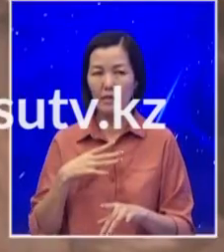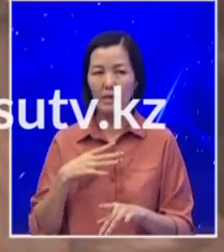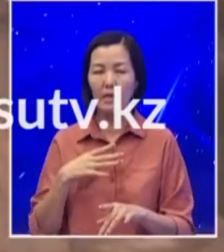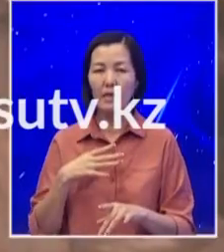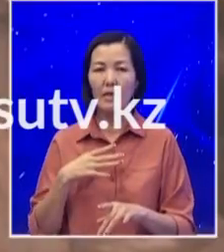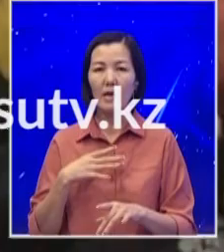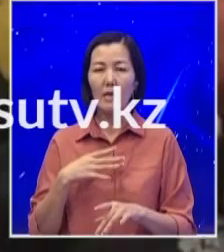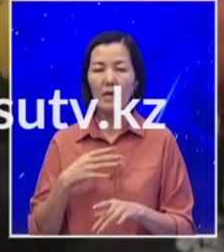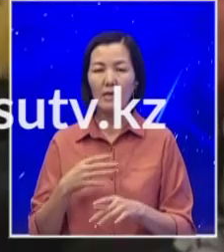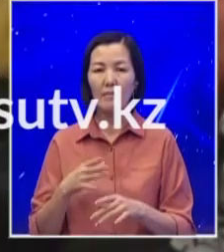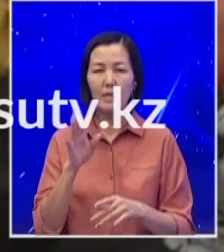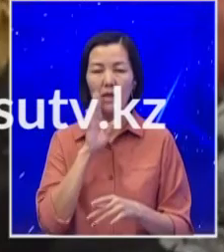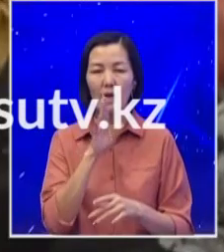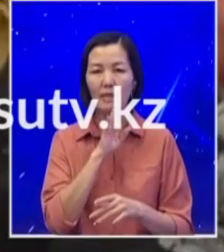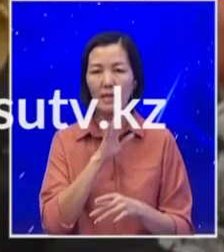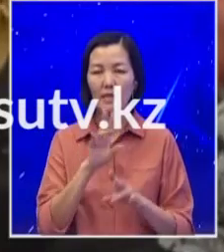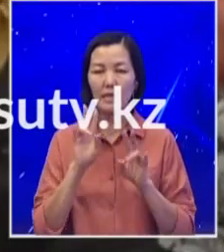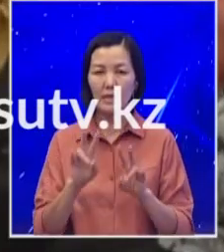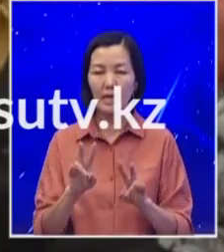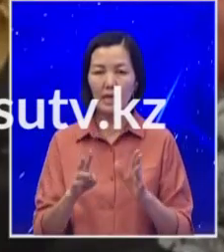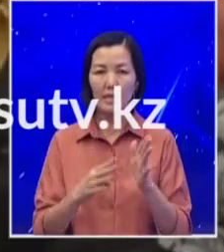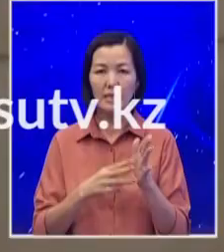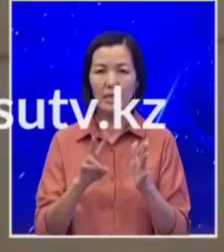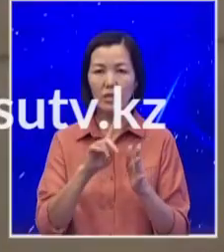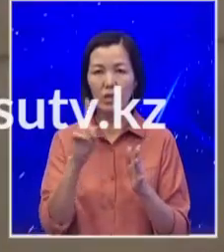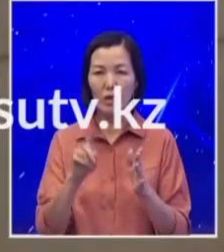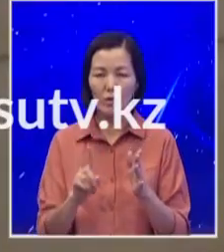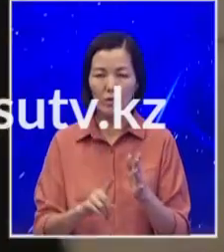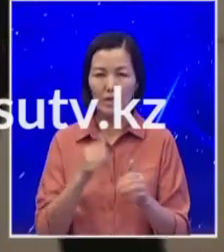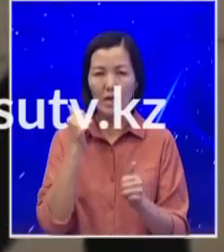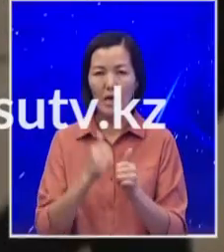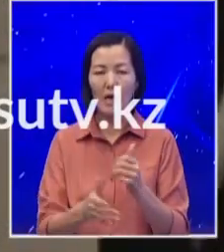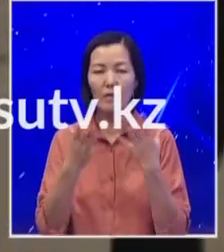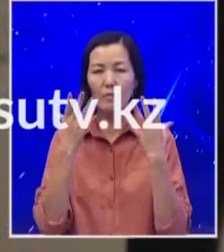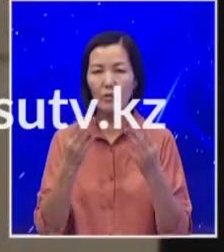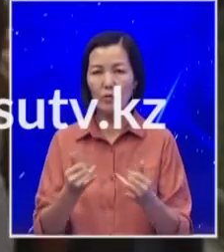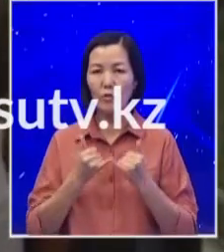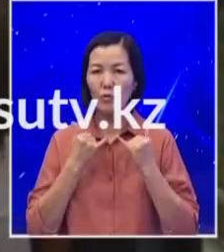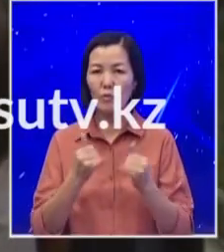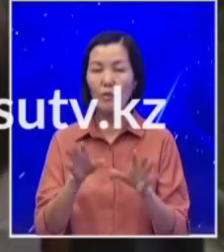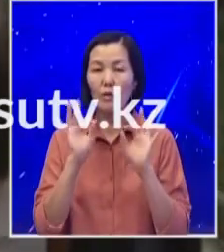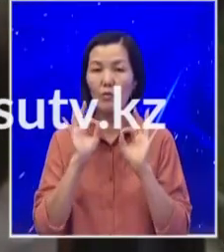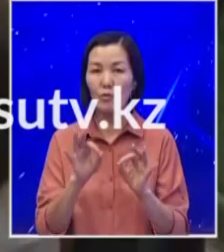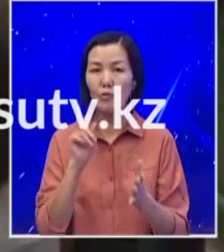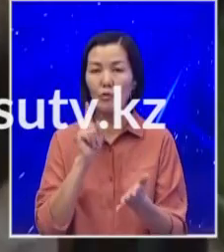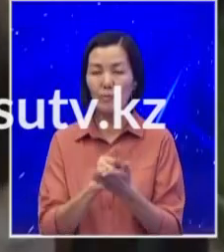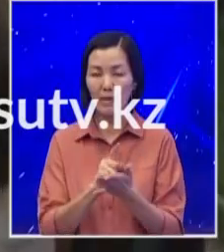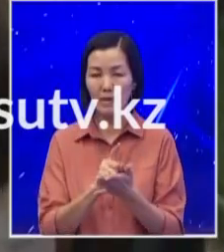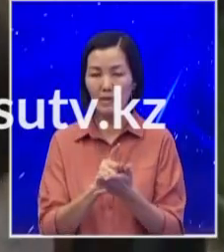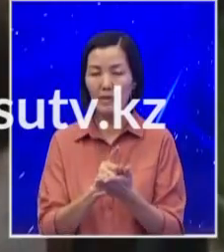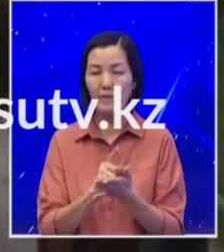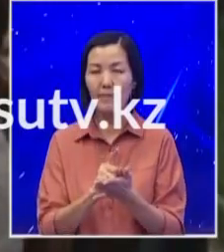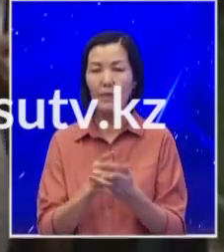емес. Ал абзал жандарды тек 8 наурызда ғана емес, жылдың әрбір күні құрметке бөліп жүру ұрпақ үшін ұлы